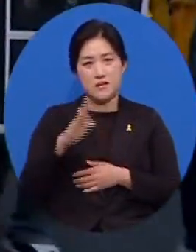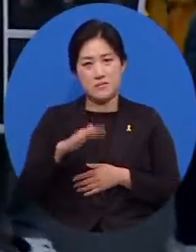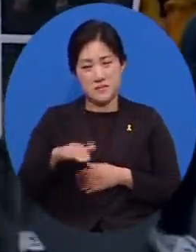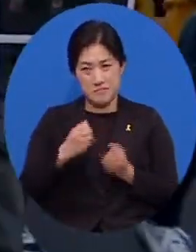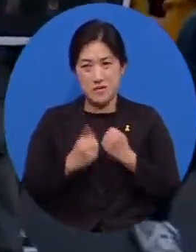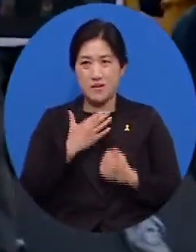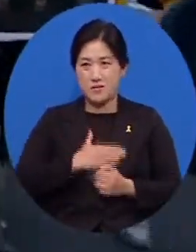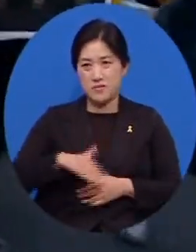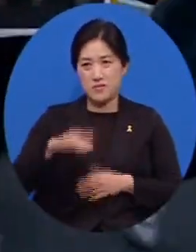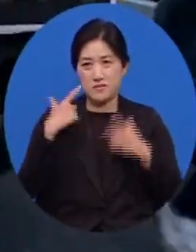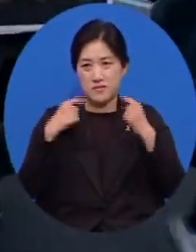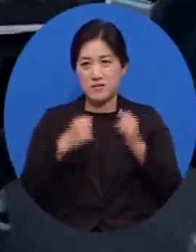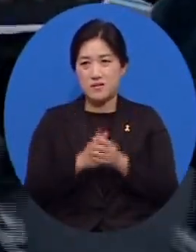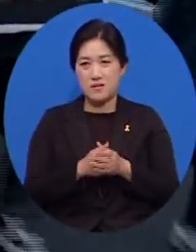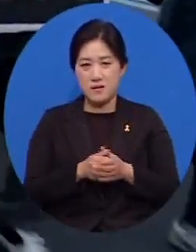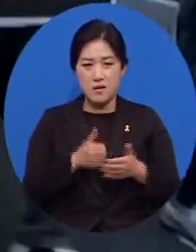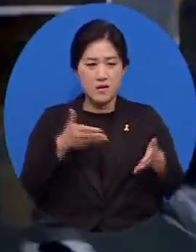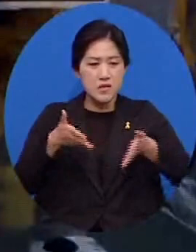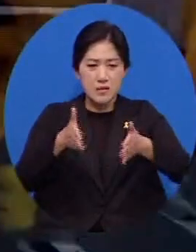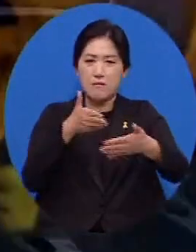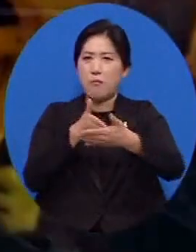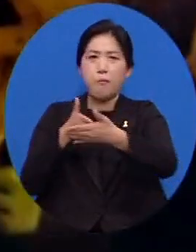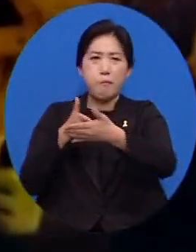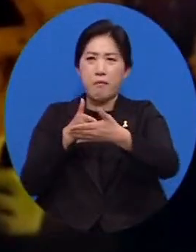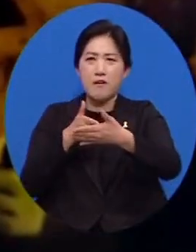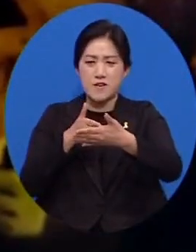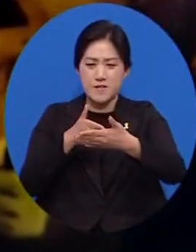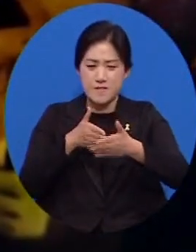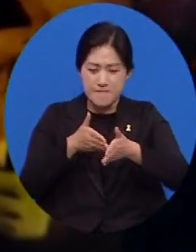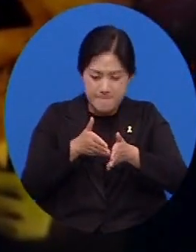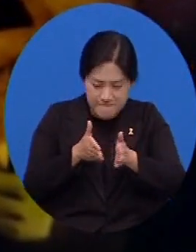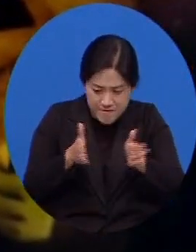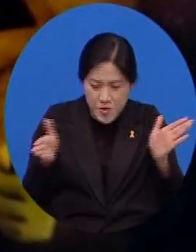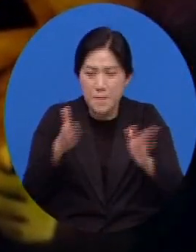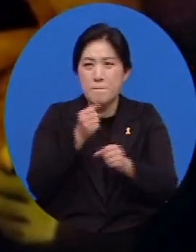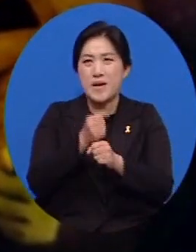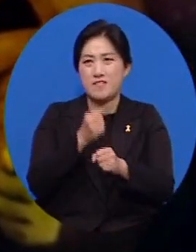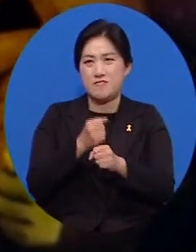우린 늘 없는 길을 만들며 온 엄마 아빠들이었잖아.